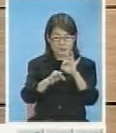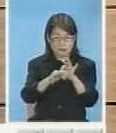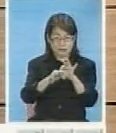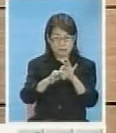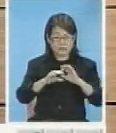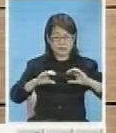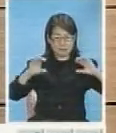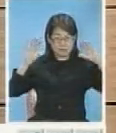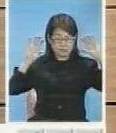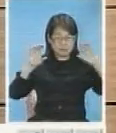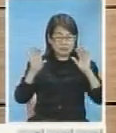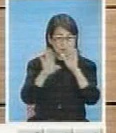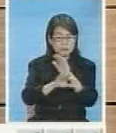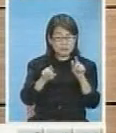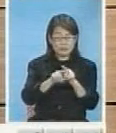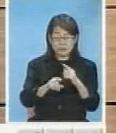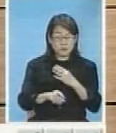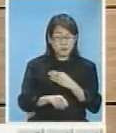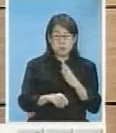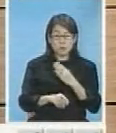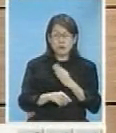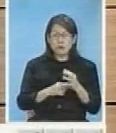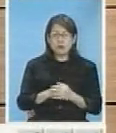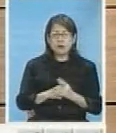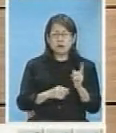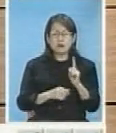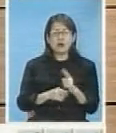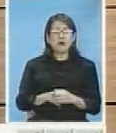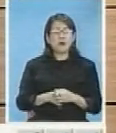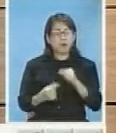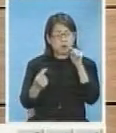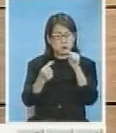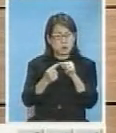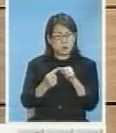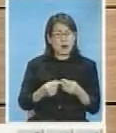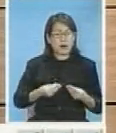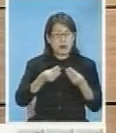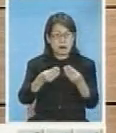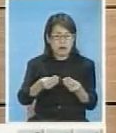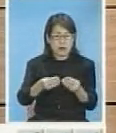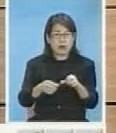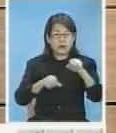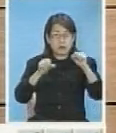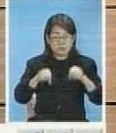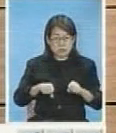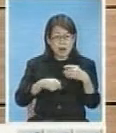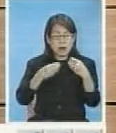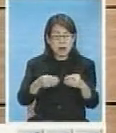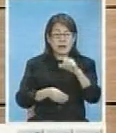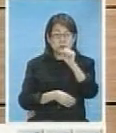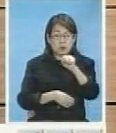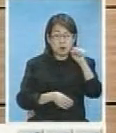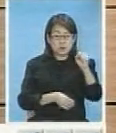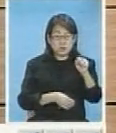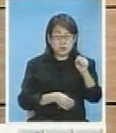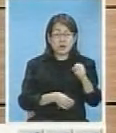ยิ่งกรณีอนุมัติให้อดีตส.ส.ท่านหนึ่งเป็นส.ส.สอบตก